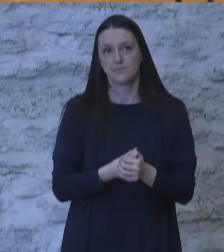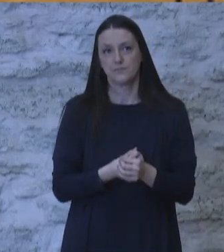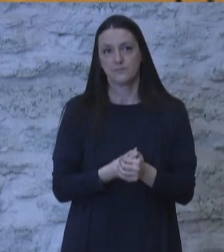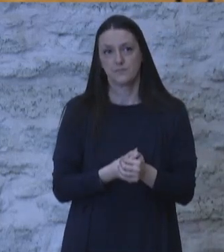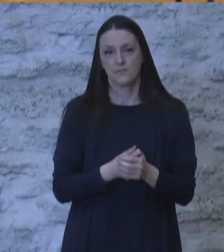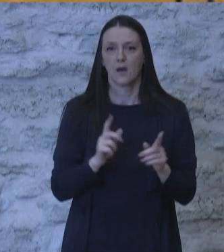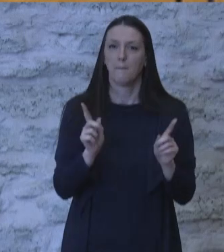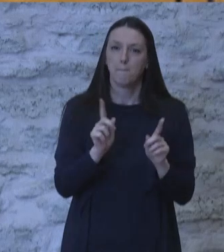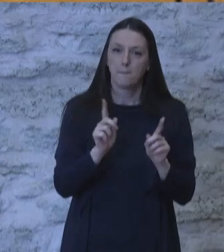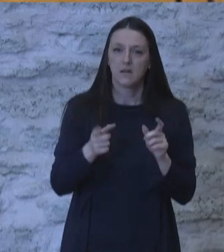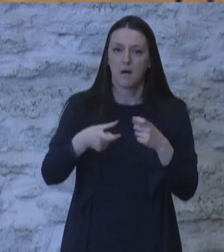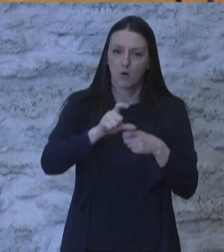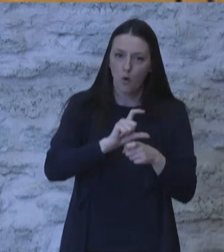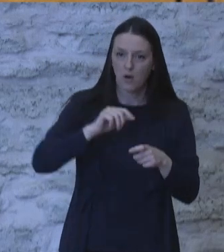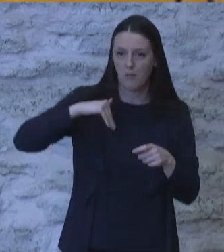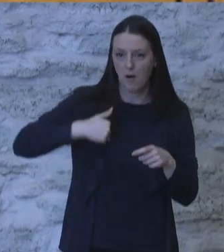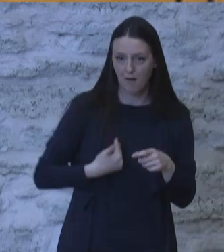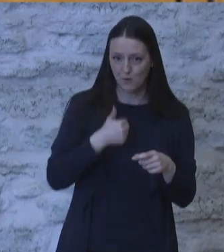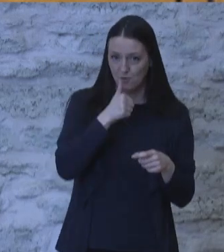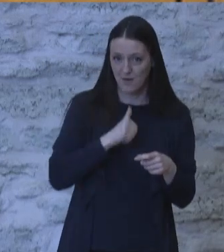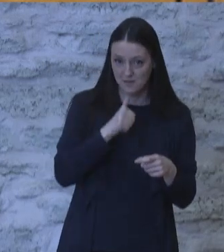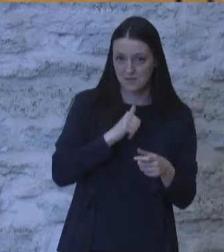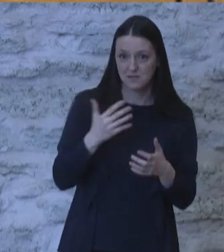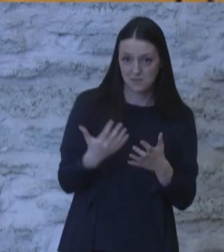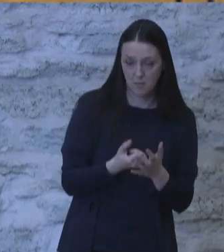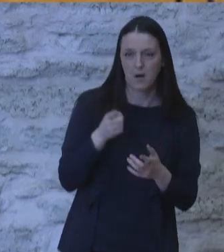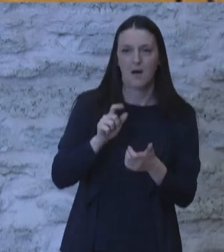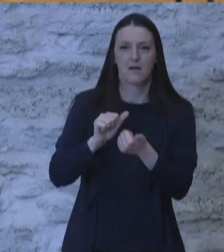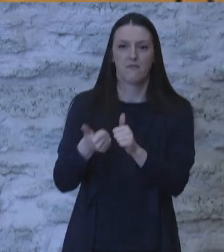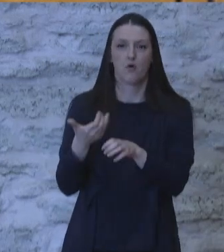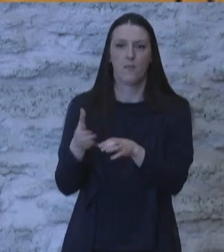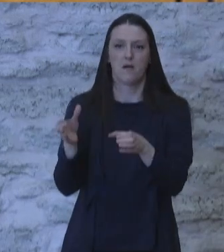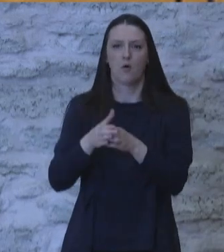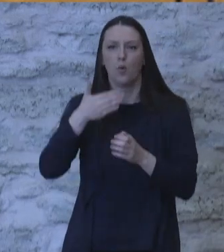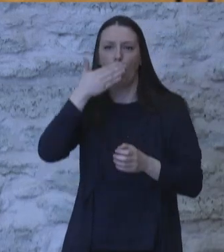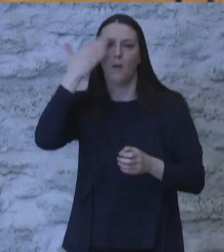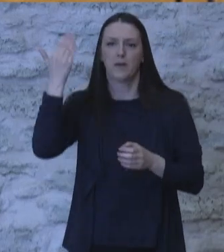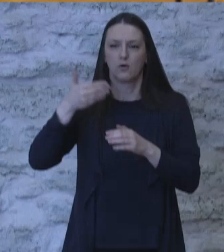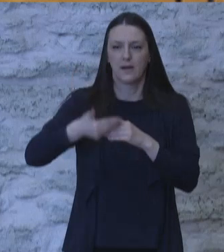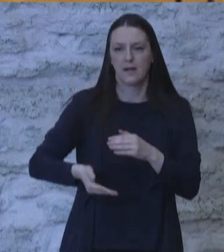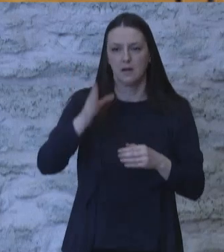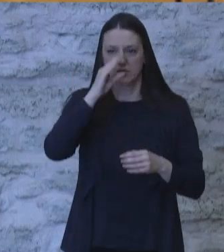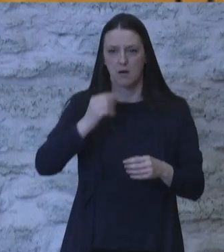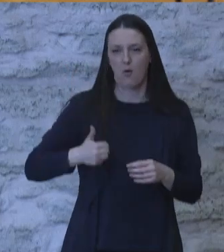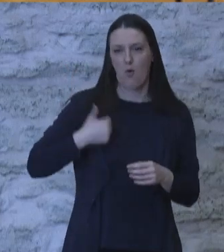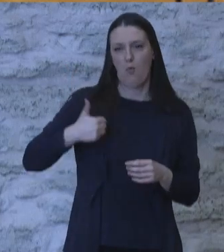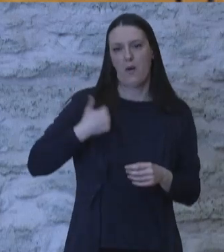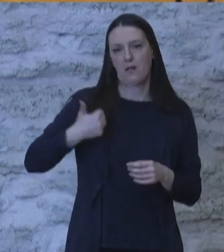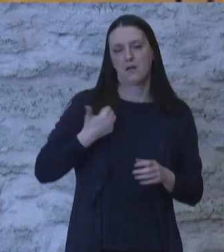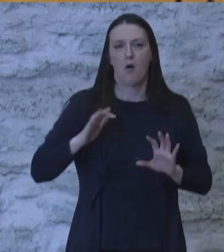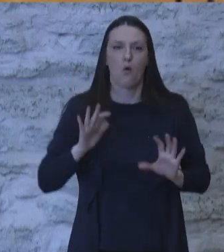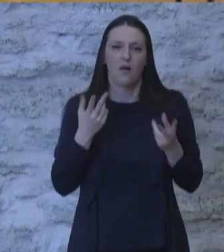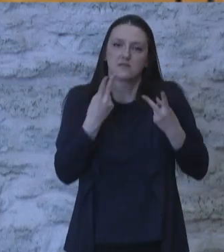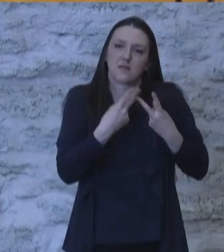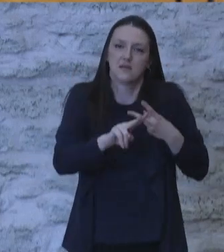Mida rohkem kahju Eesti kannab, seda rohkem saavad reformi erakonna ülpikud hiljem trummi taguda, kuidas nemad oleksid teinud kõik